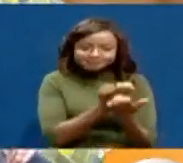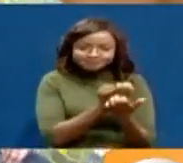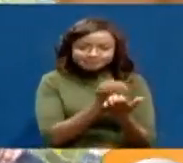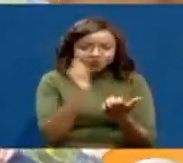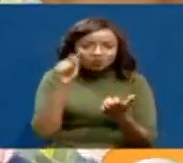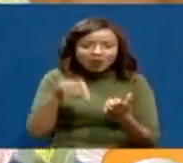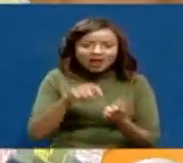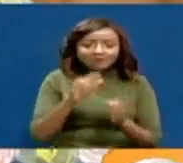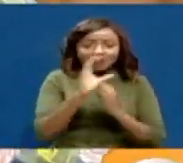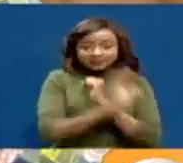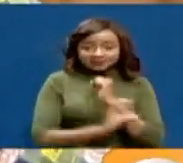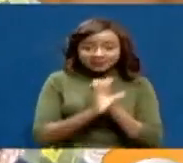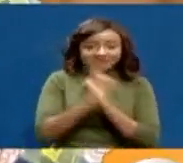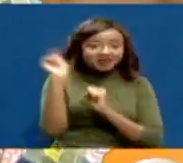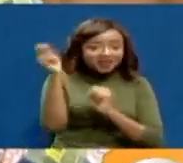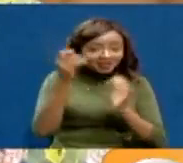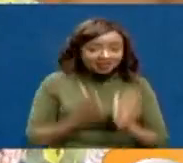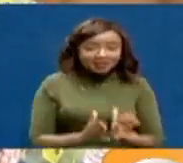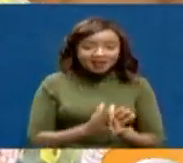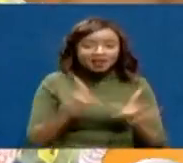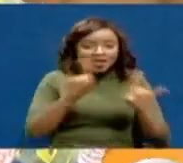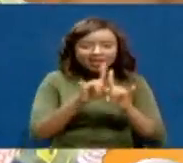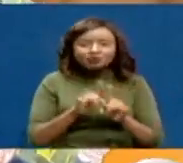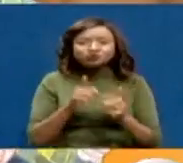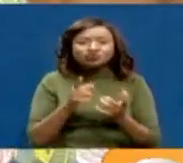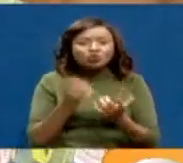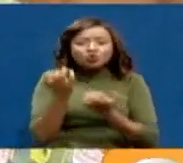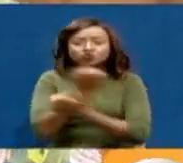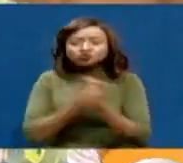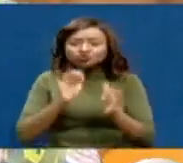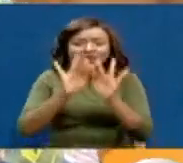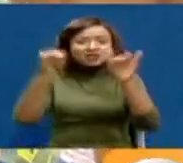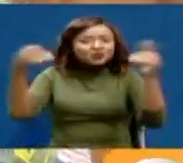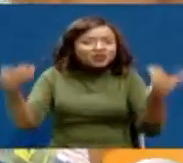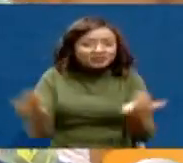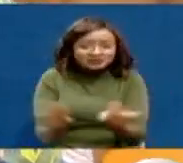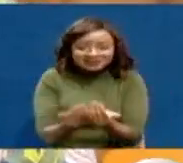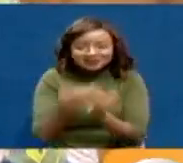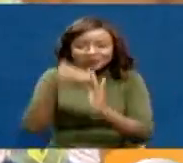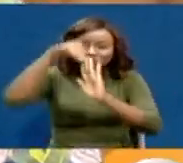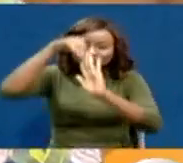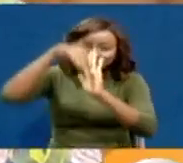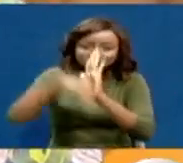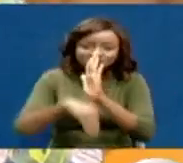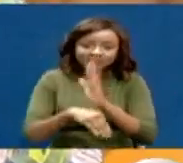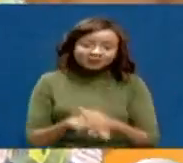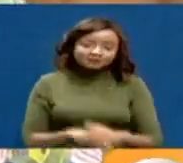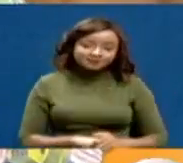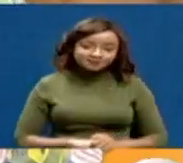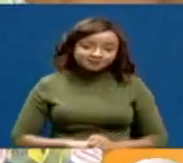wa taifa letu na uchumi wa dunia mzima kuzoroteka.